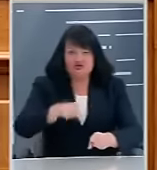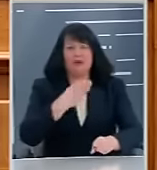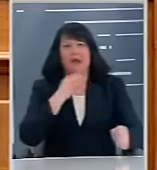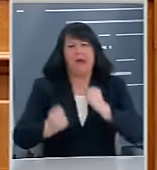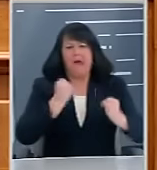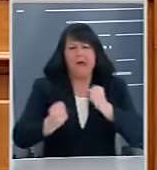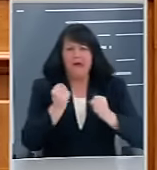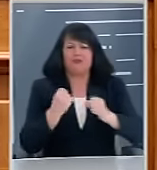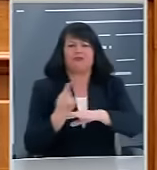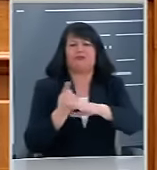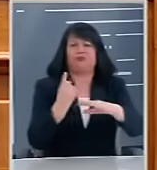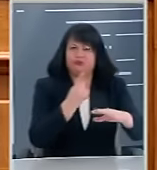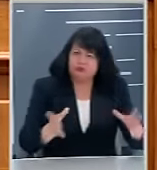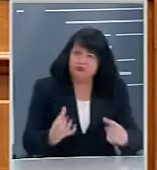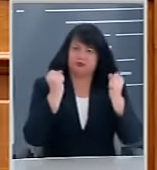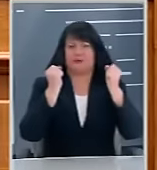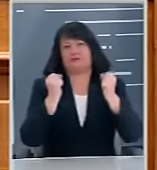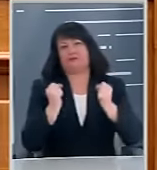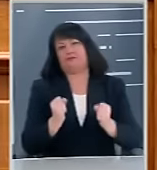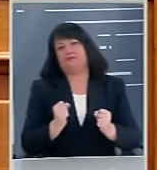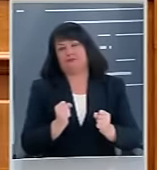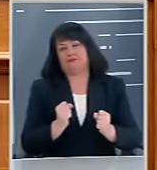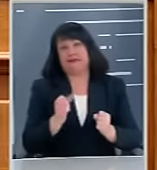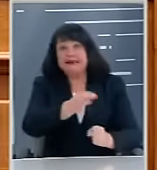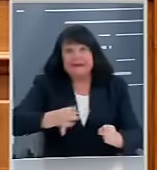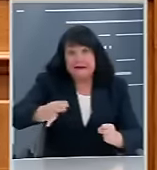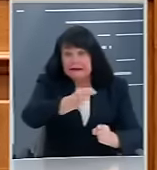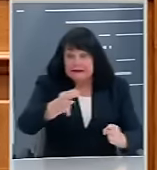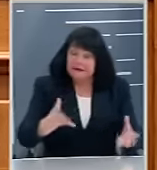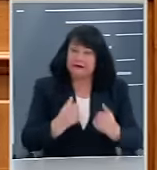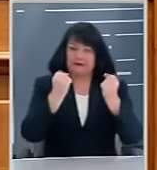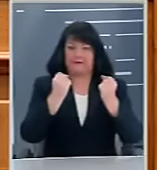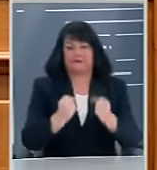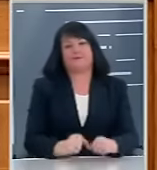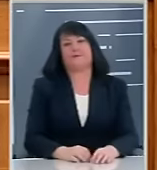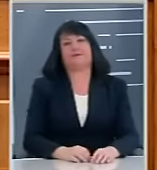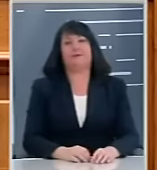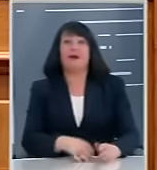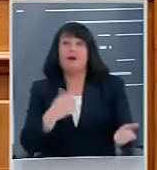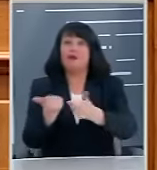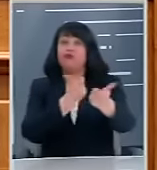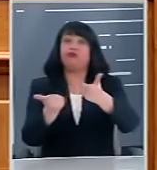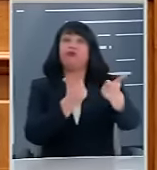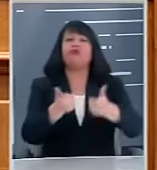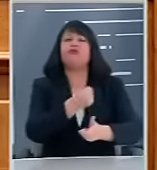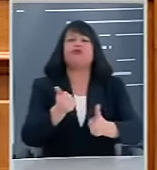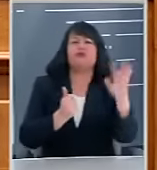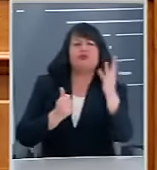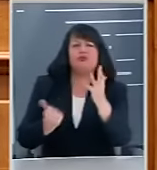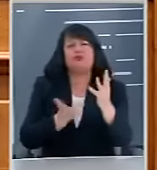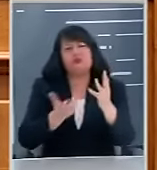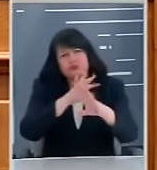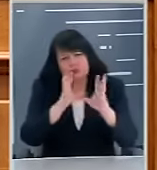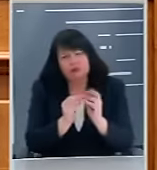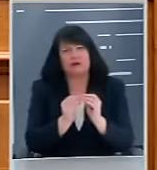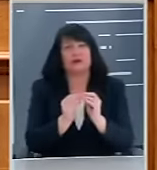σε θανατηφόρα περιστατικά για τα νησιά του Αιγαίου. Η διάθεση των πληκτικών μέσων στη δασοπυρόσβεση μόνο από το στρατό